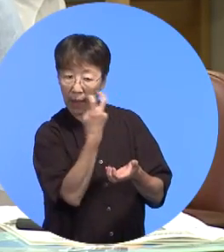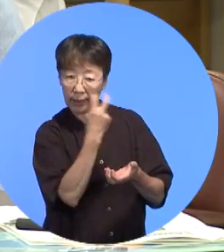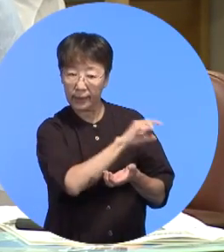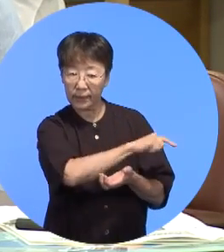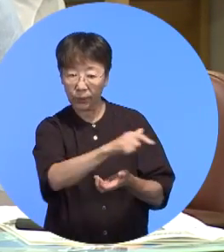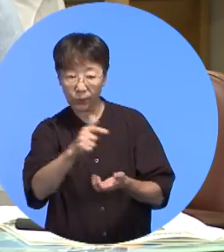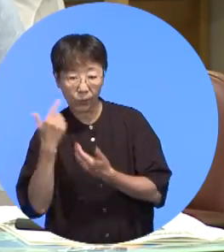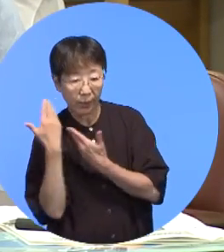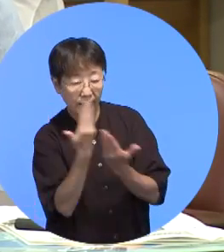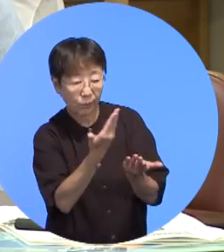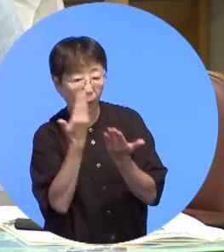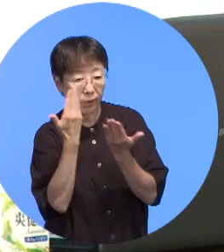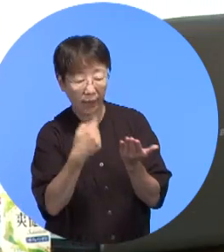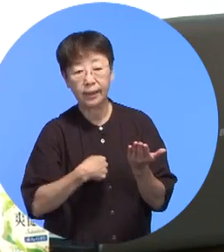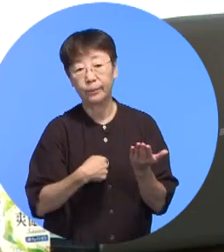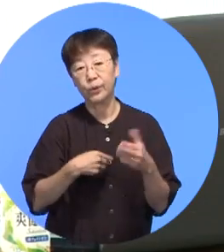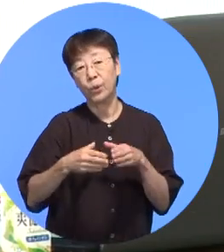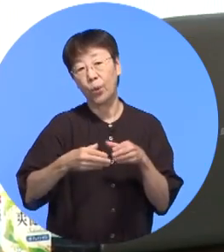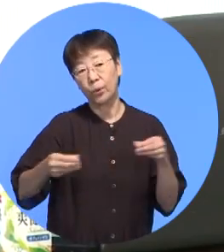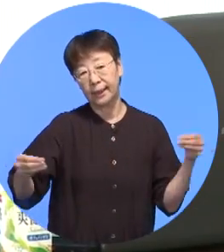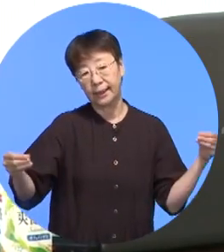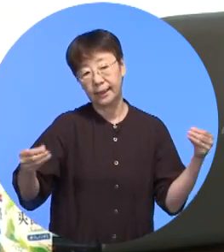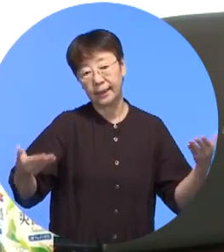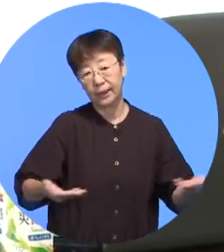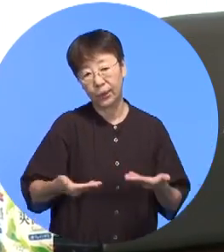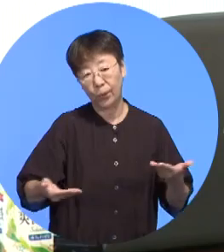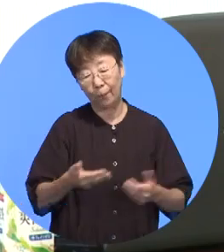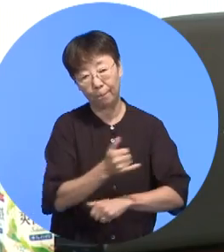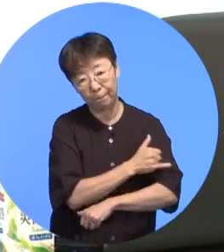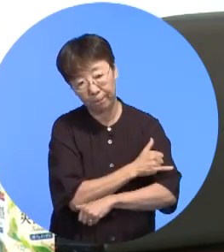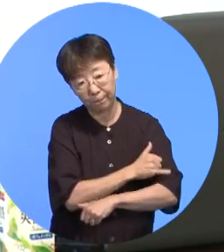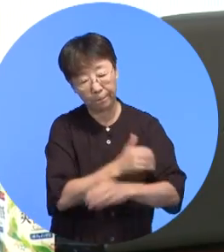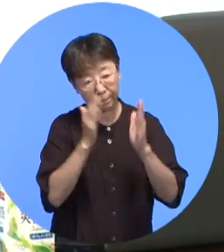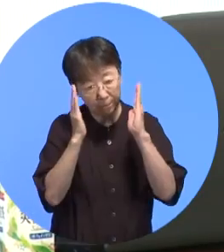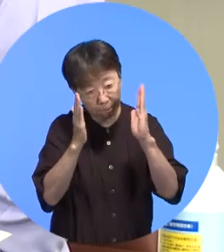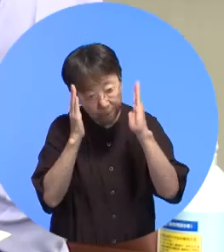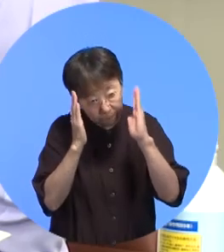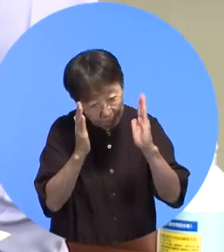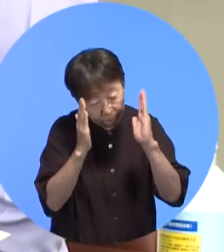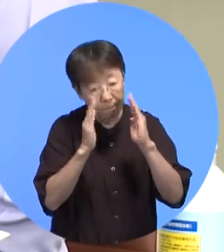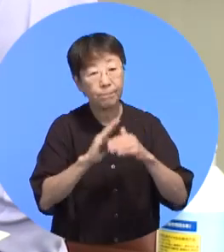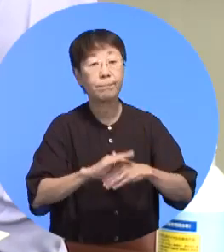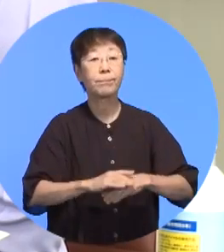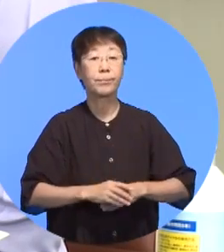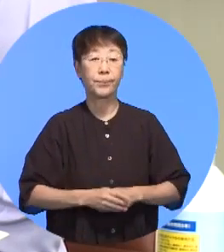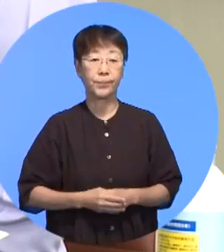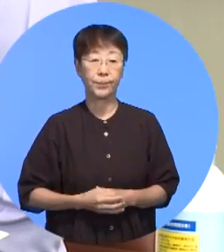問し、母国での水道事業に役立てようと熱心に学んでいました。